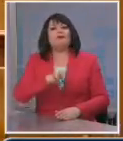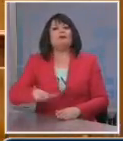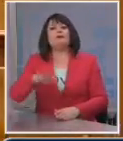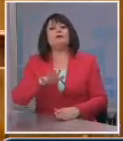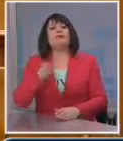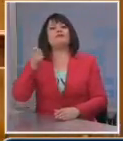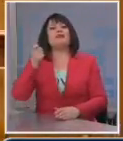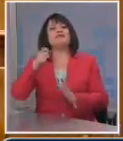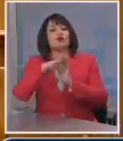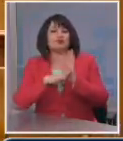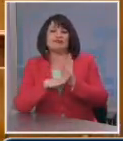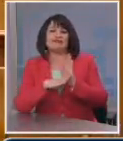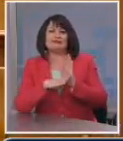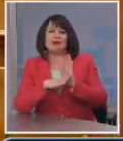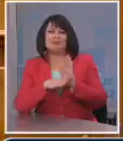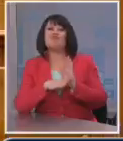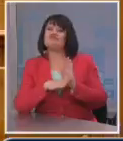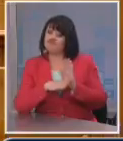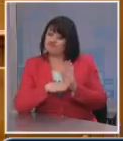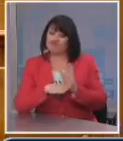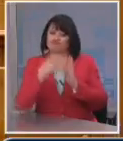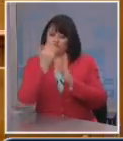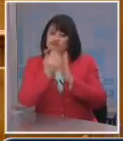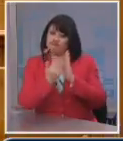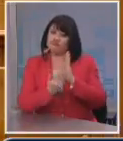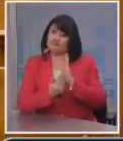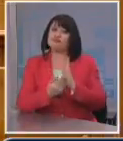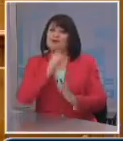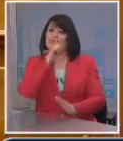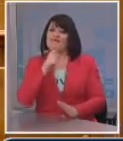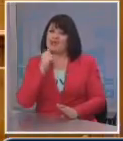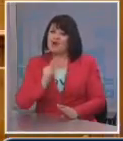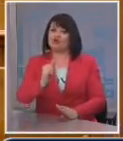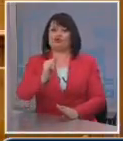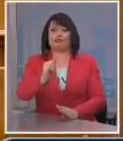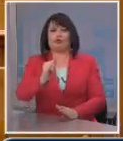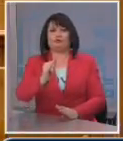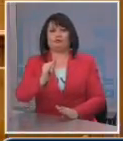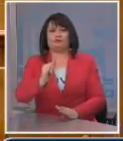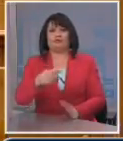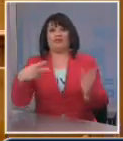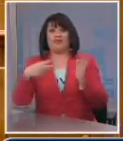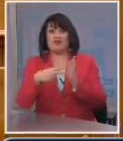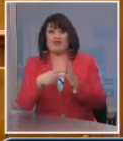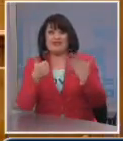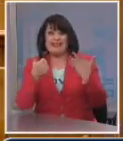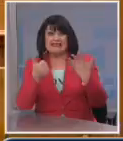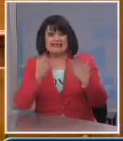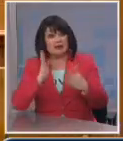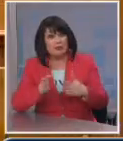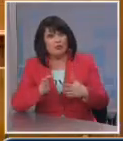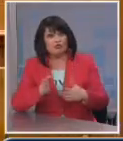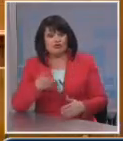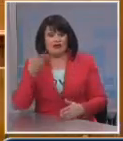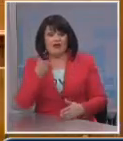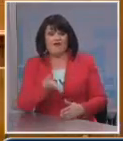το ασφαλιστικό σύστημα εκπλήρωνε τους όρους βιωσιμότητας μέχρι το 2060. Αυτή είναι η